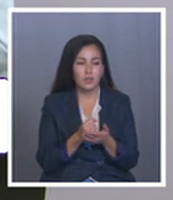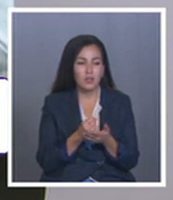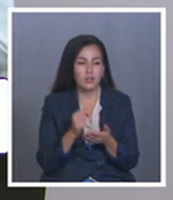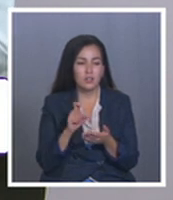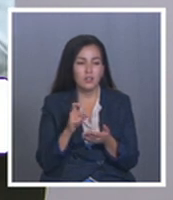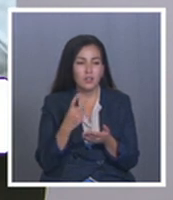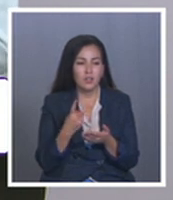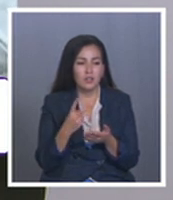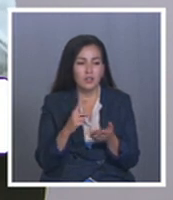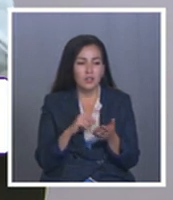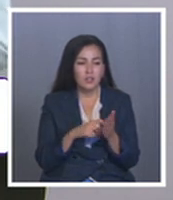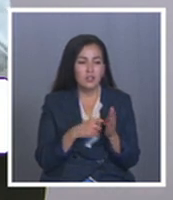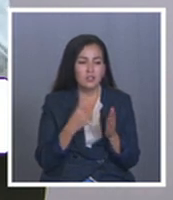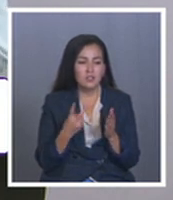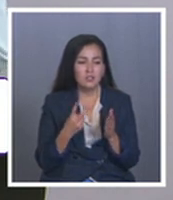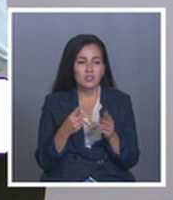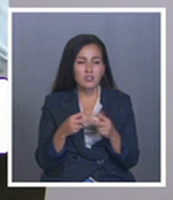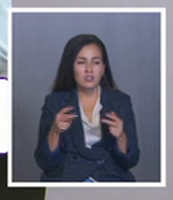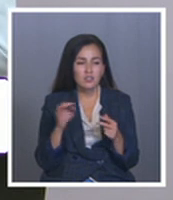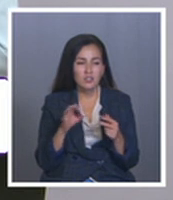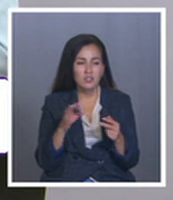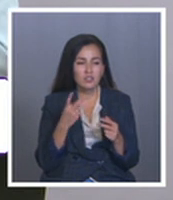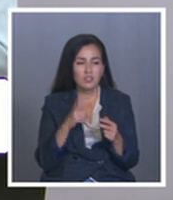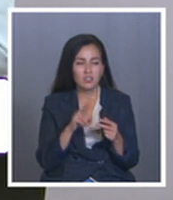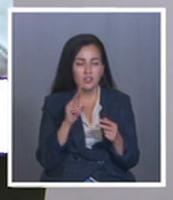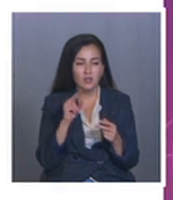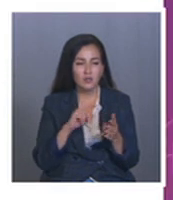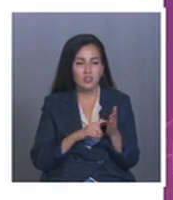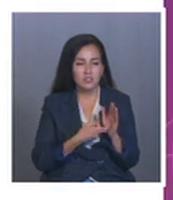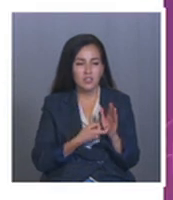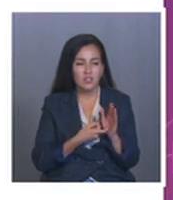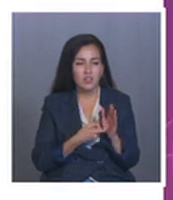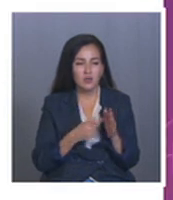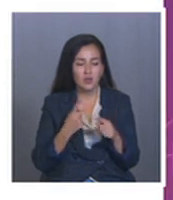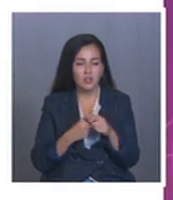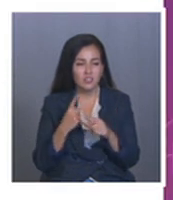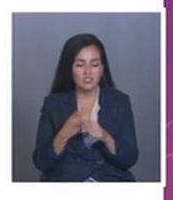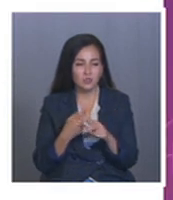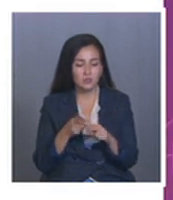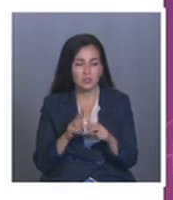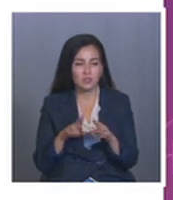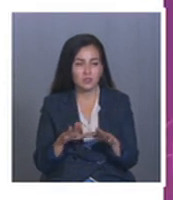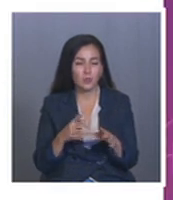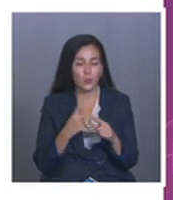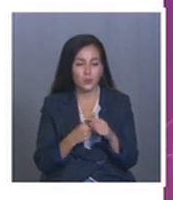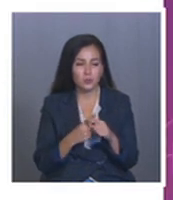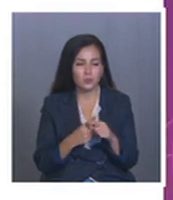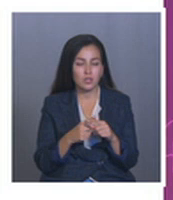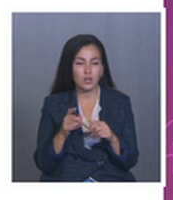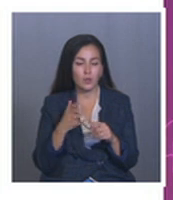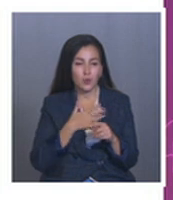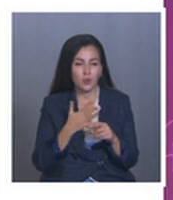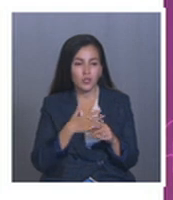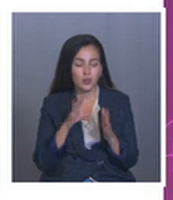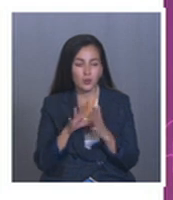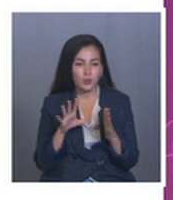y 5-ке тең болған кезде 2 санның көбейтіндісінің қосындысы осы жерде қосу оттектің тотығу дәрежесі